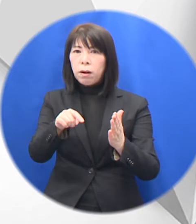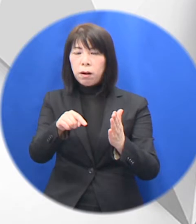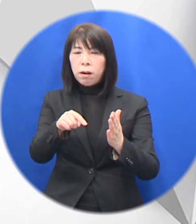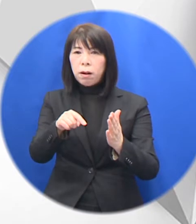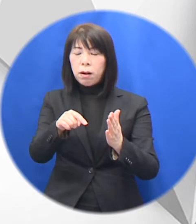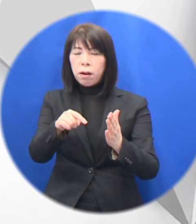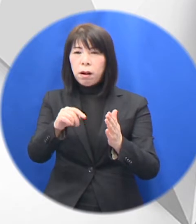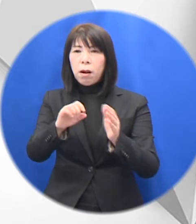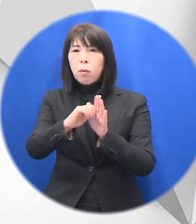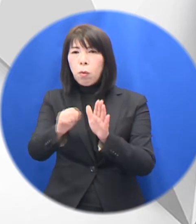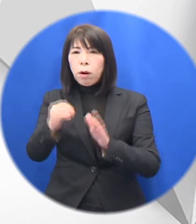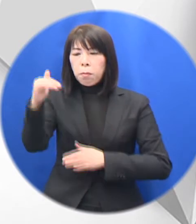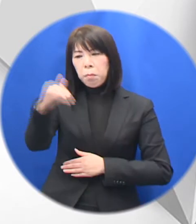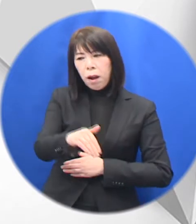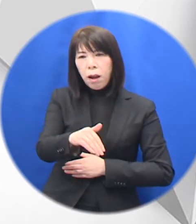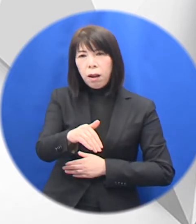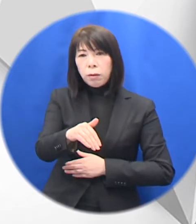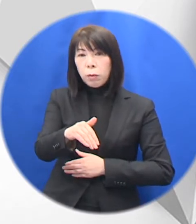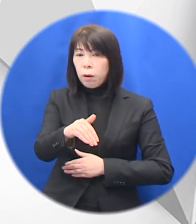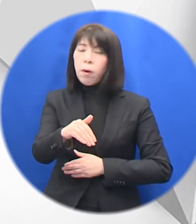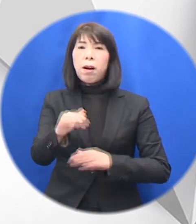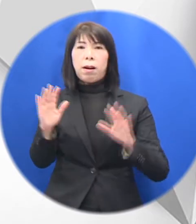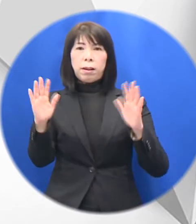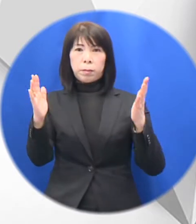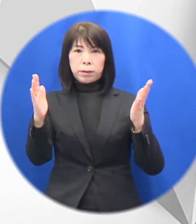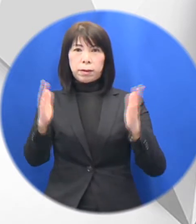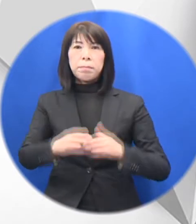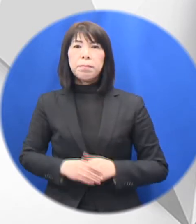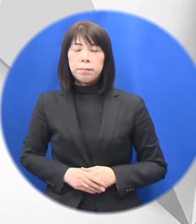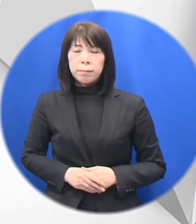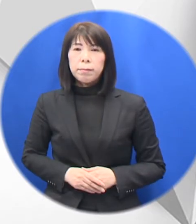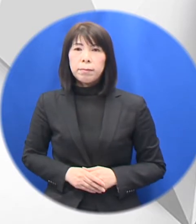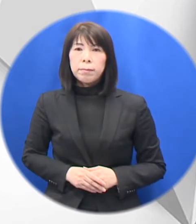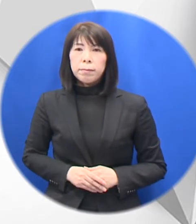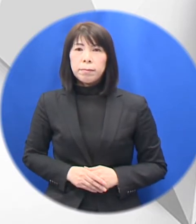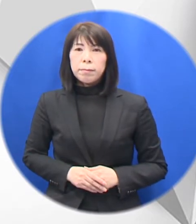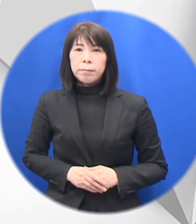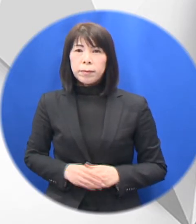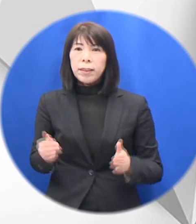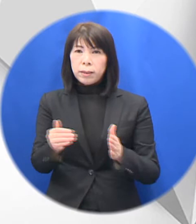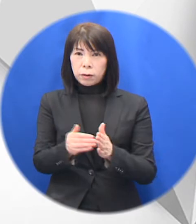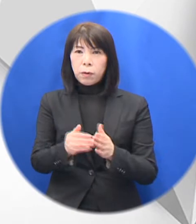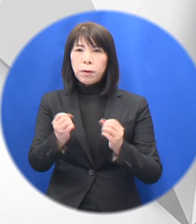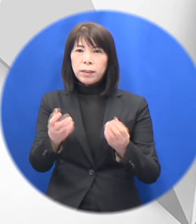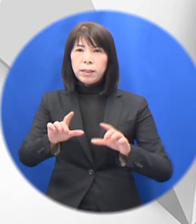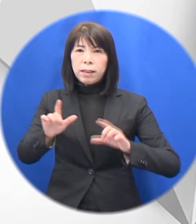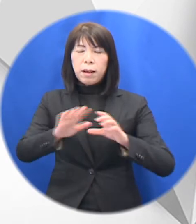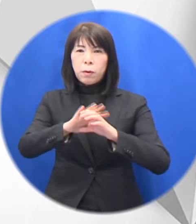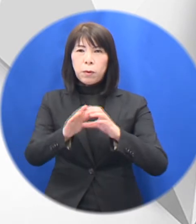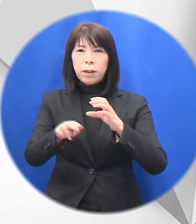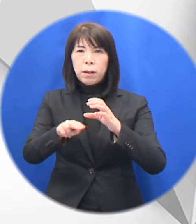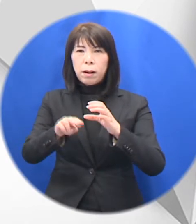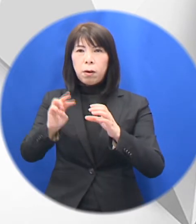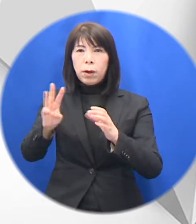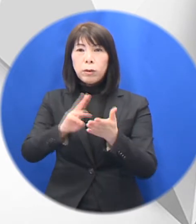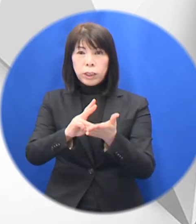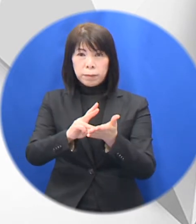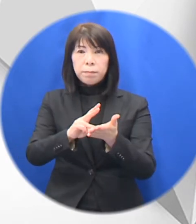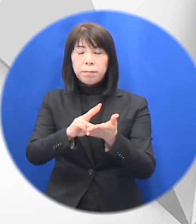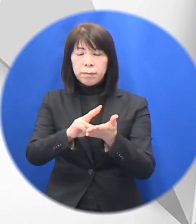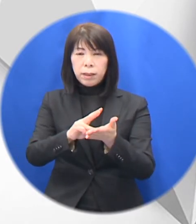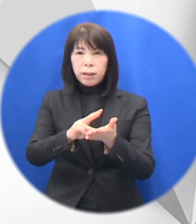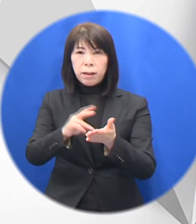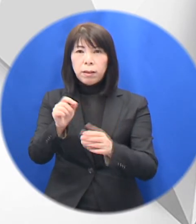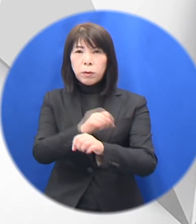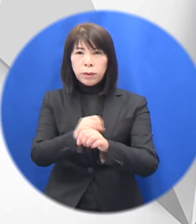果が極端に下がるというものは認められていません。以上、新型コロナワクチン、特にメ